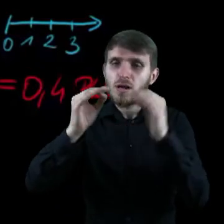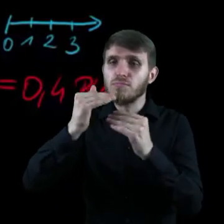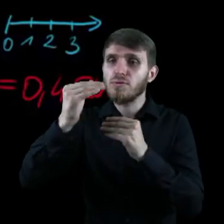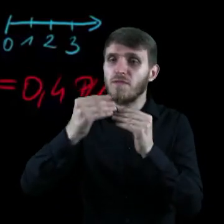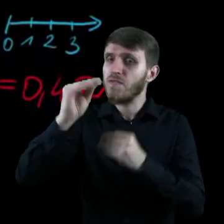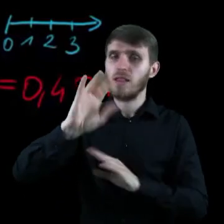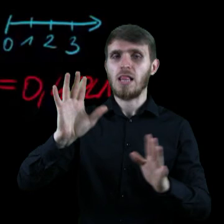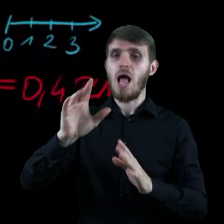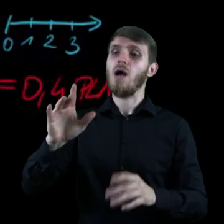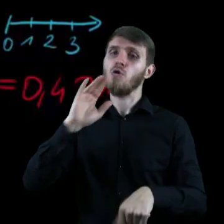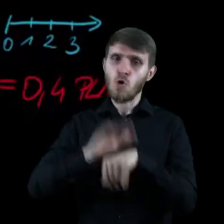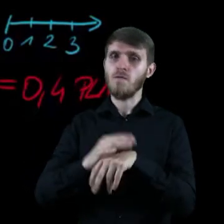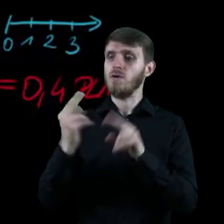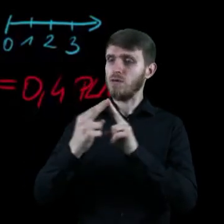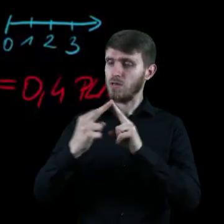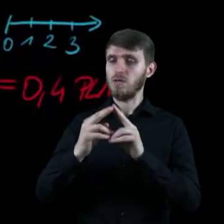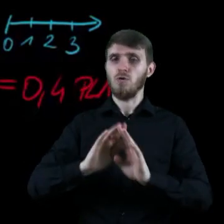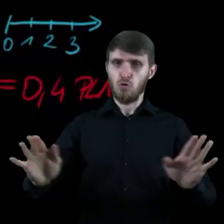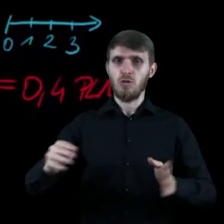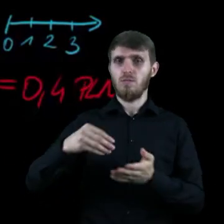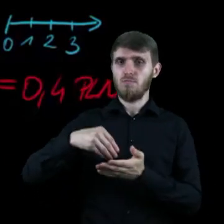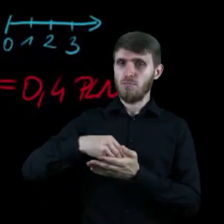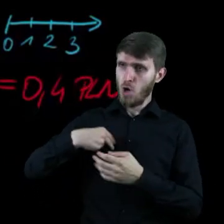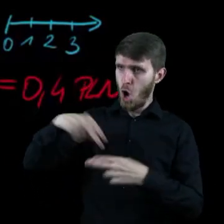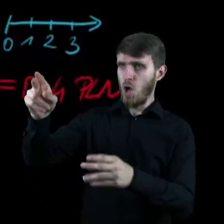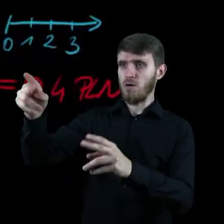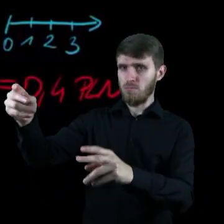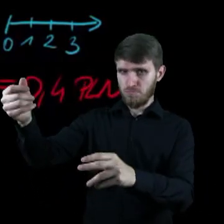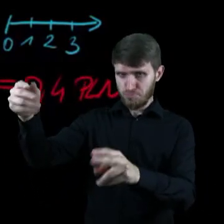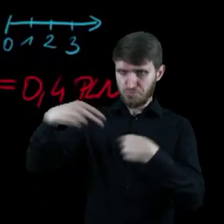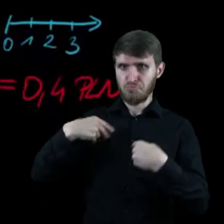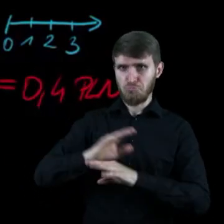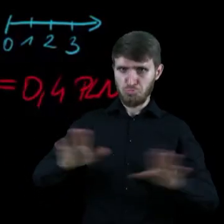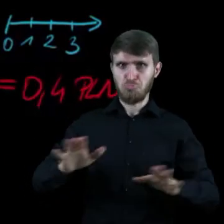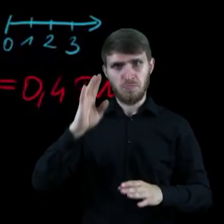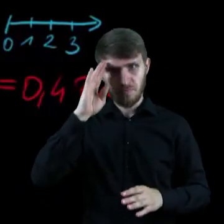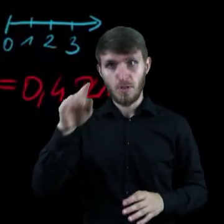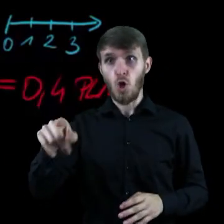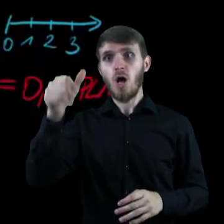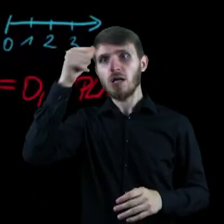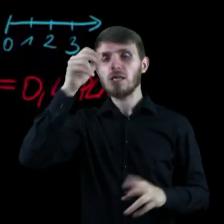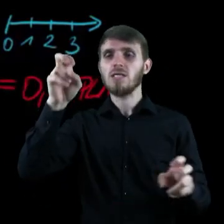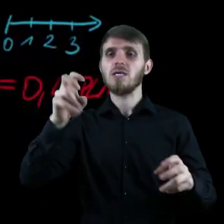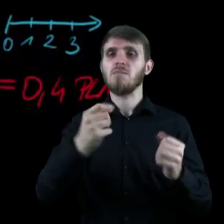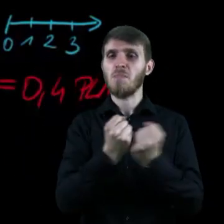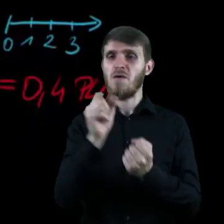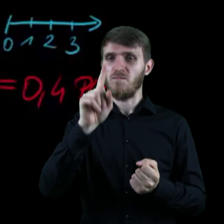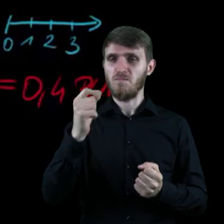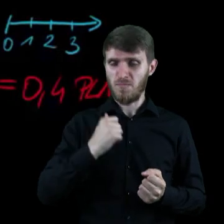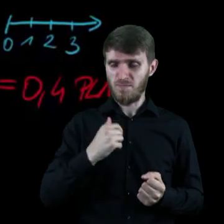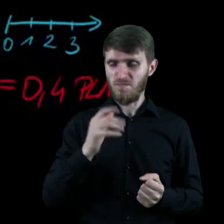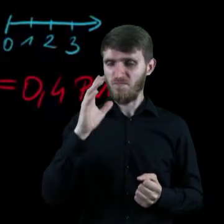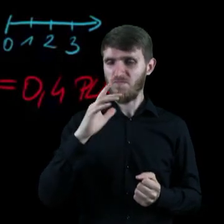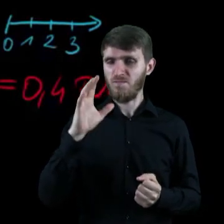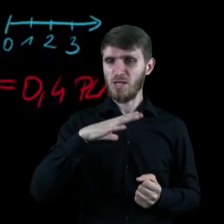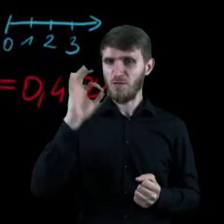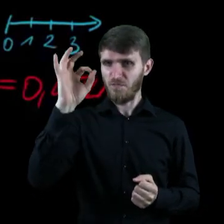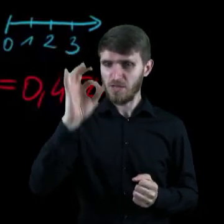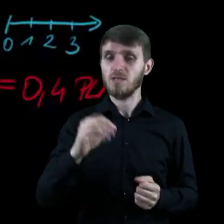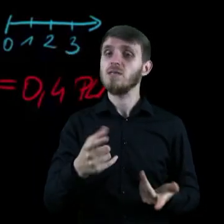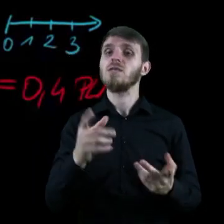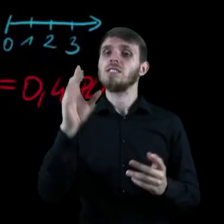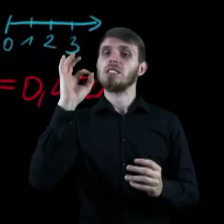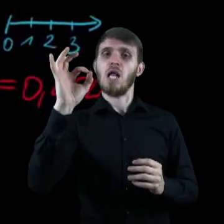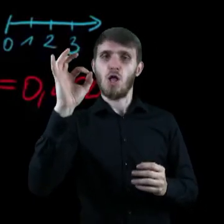czasu, a jedynie całość powiększonej kwoty. O takiej formie obligacji mówimy jako o obligacjach zerokuponowych.